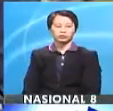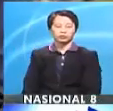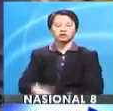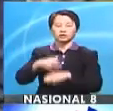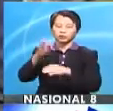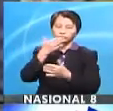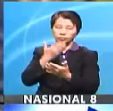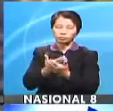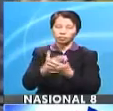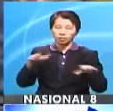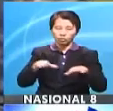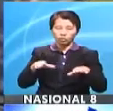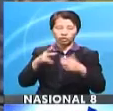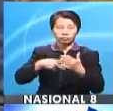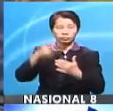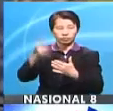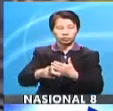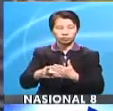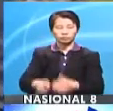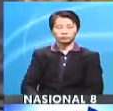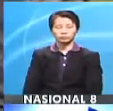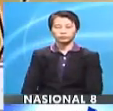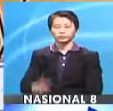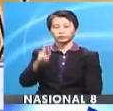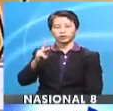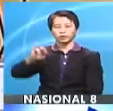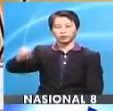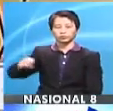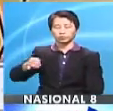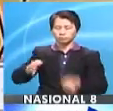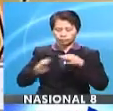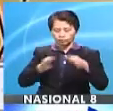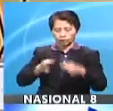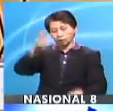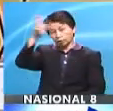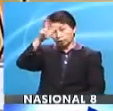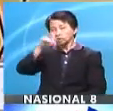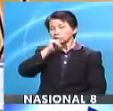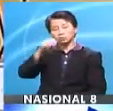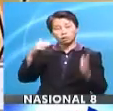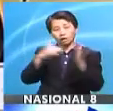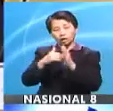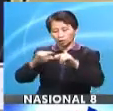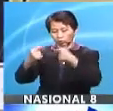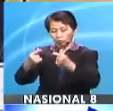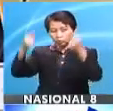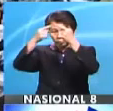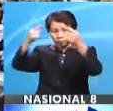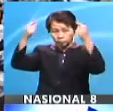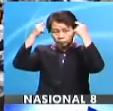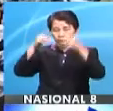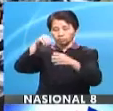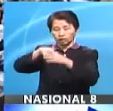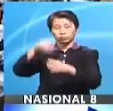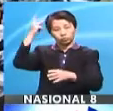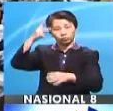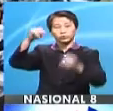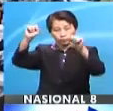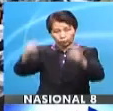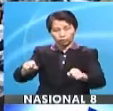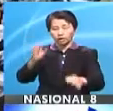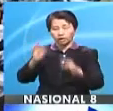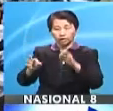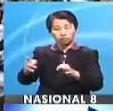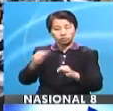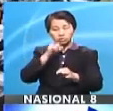lebih baik kita menjalankan program Dalam pada itu kiri menjelaskan kerajaan tidak menghalang golongan mahasiswa untuk berpolitik selagi